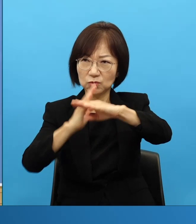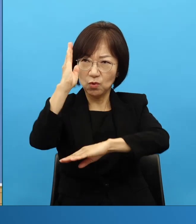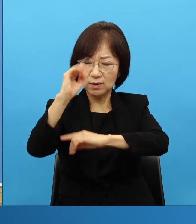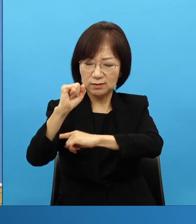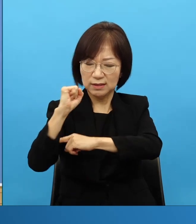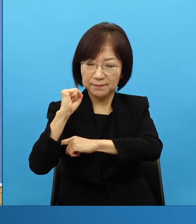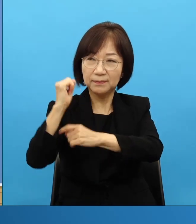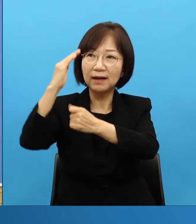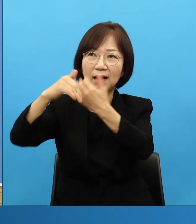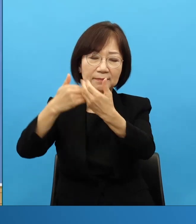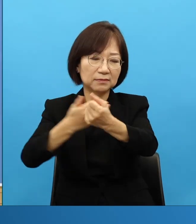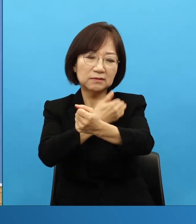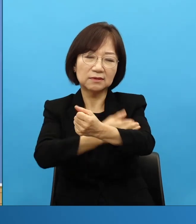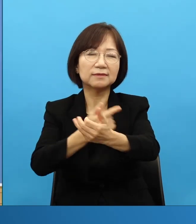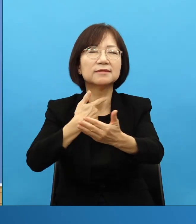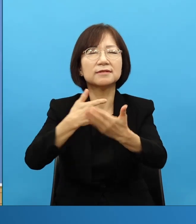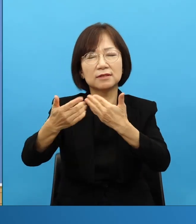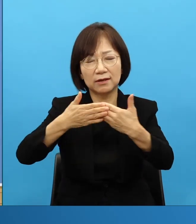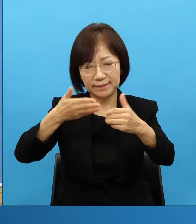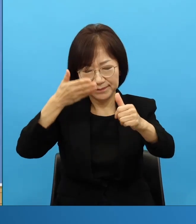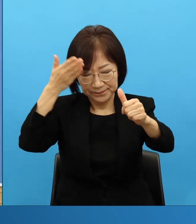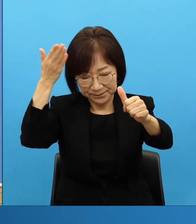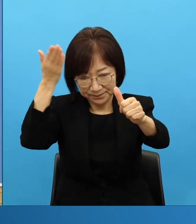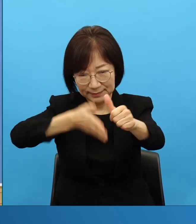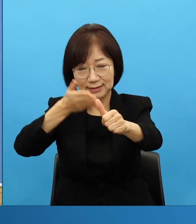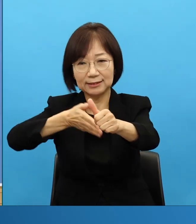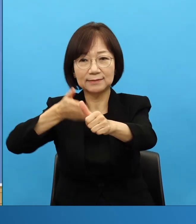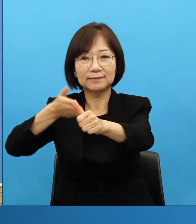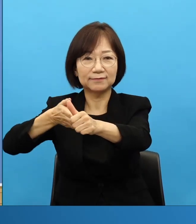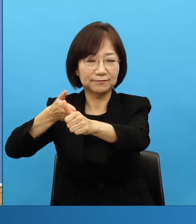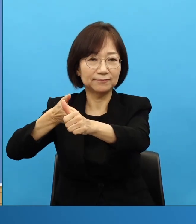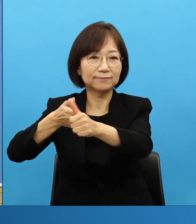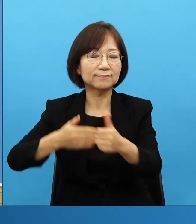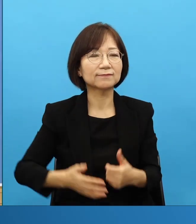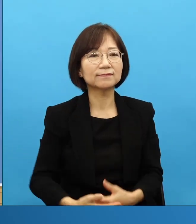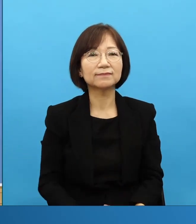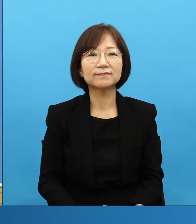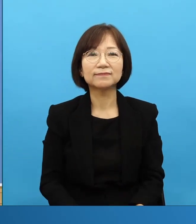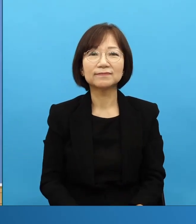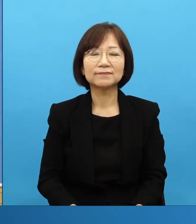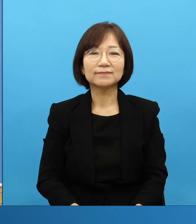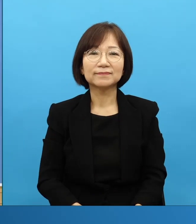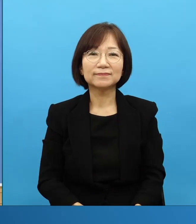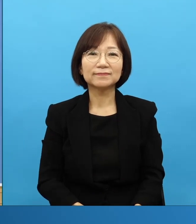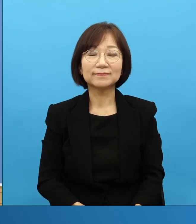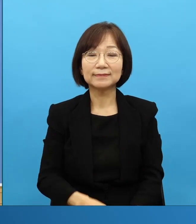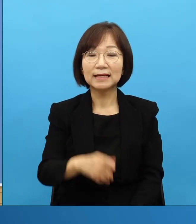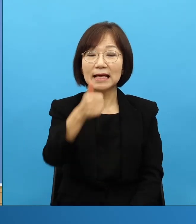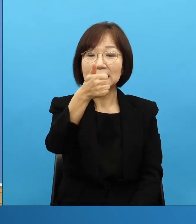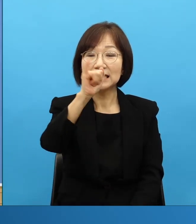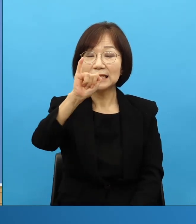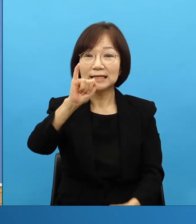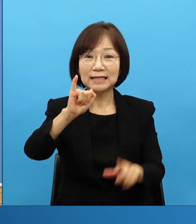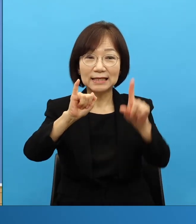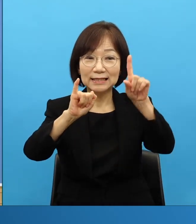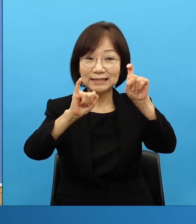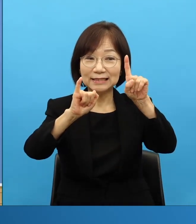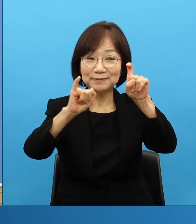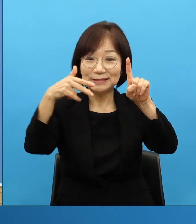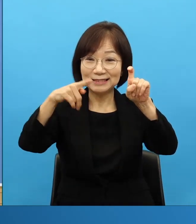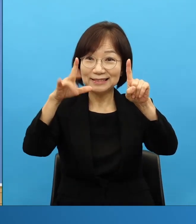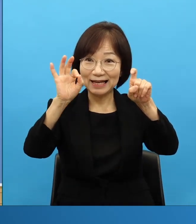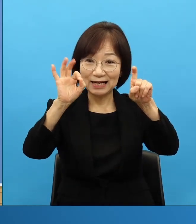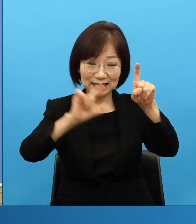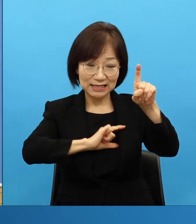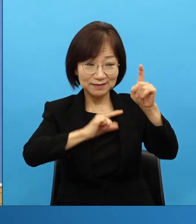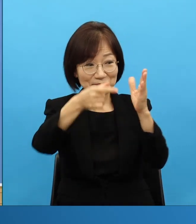Hold on to this power and hold on to this covenant, receiving this answer that transcends time and space. 히브리서 11장 사람들이 증거입니다. And we see that